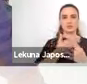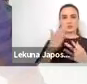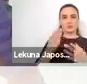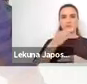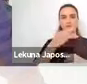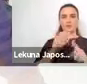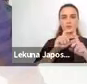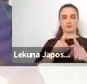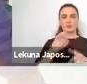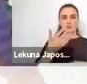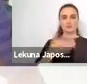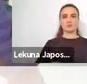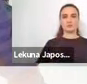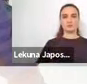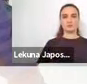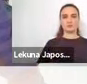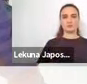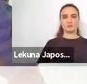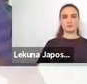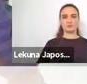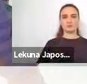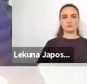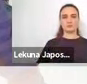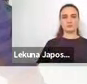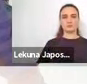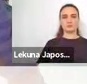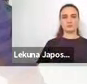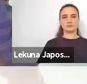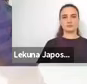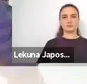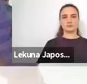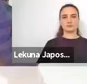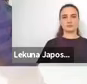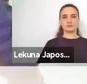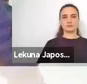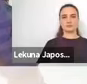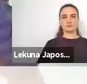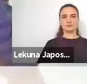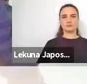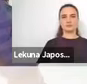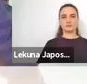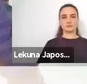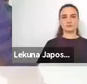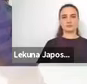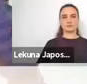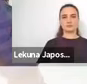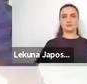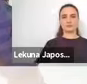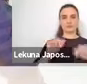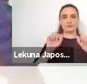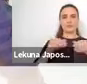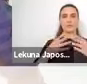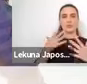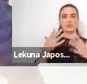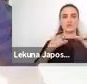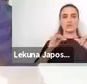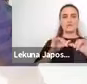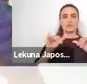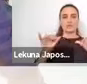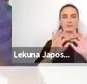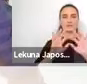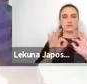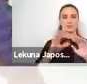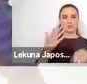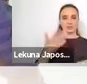კიდეც, ხო, ამას. კი ბატონო, მე თამაშით შესაძლოა. და შეუძლია ემოციურ განვითარებაზე ვისაუბრეთ